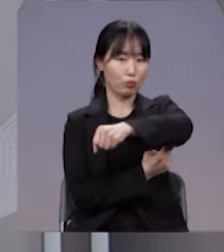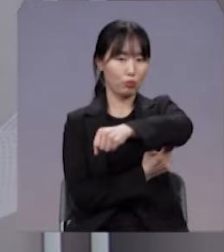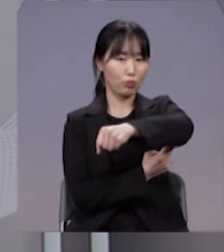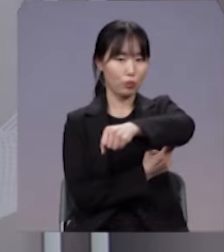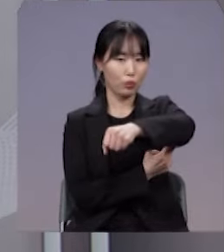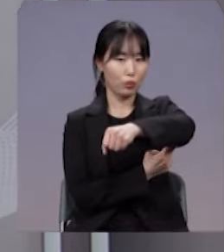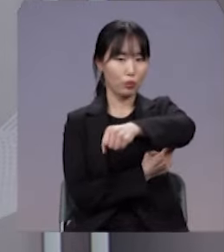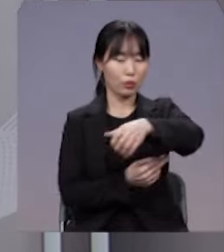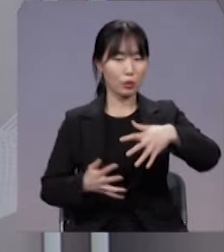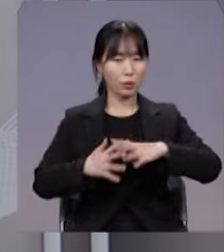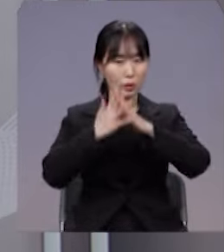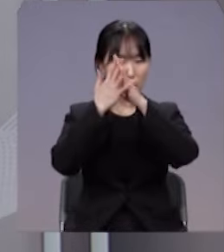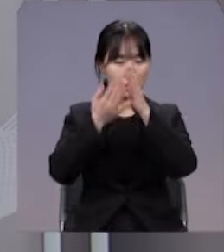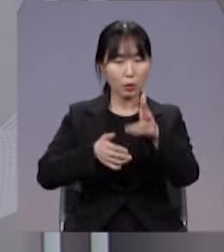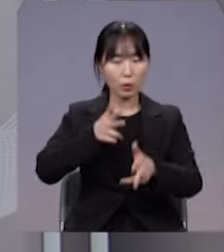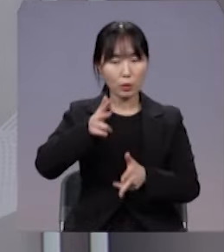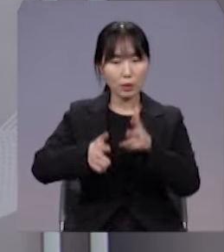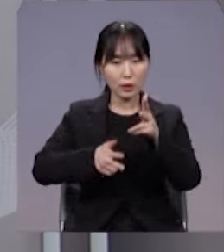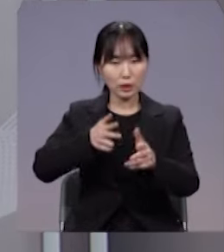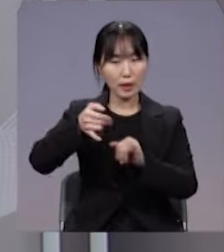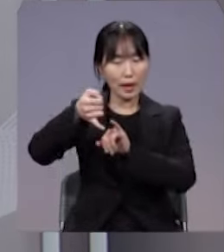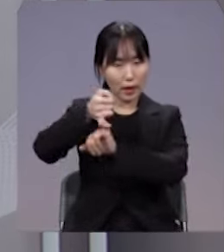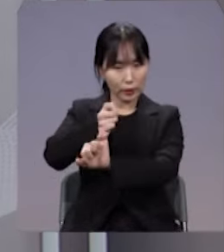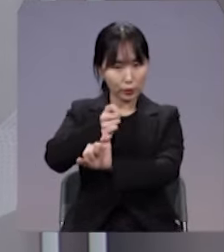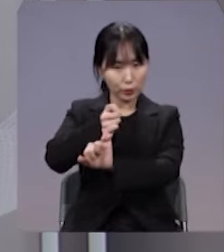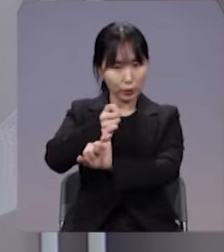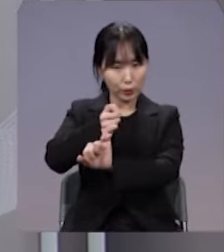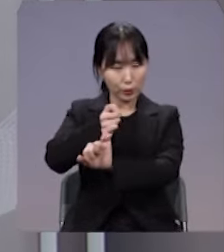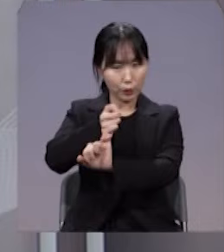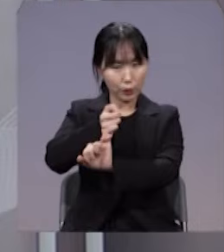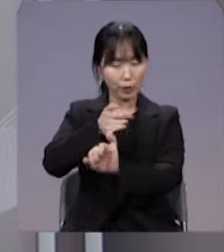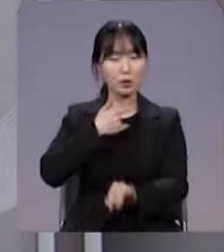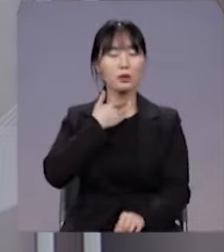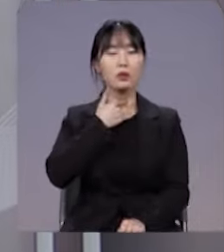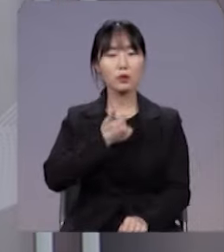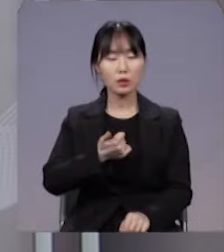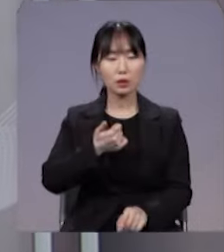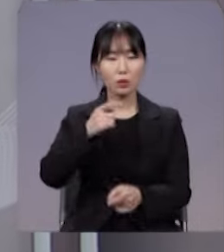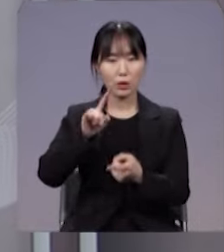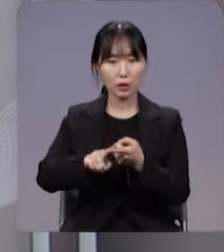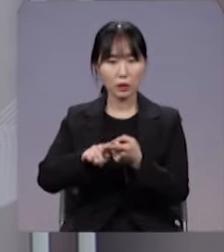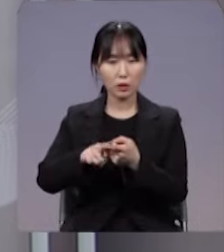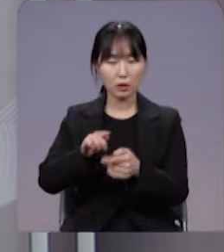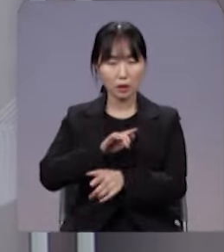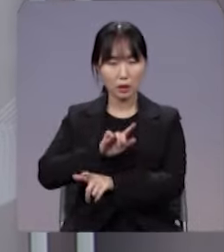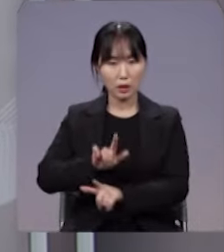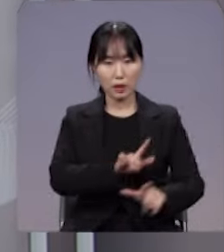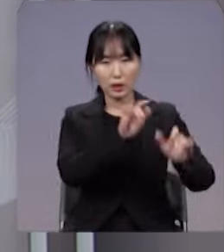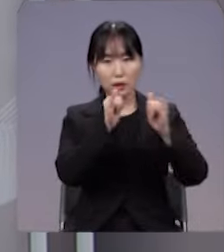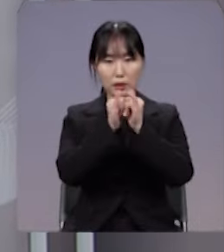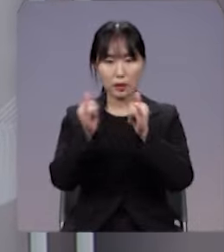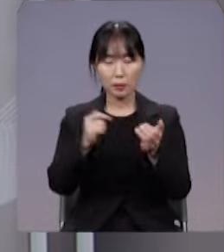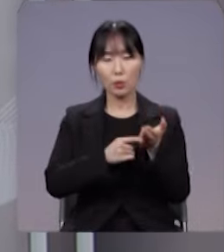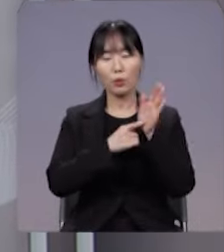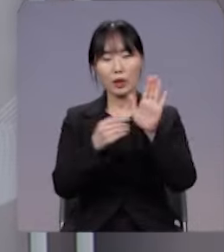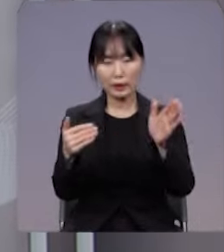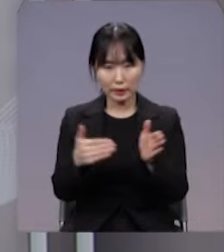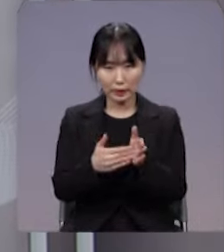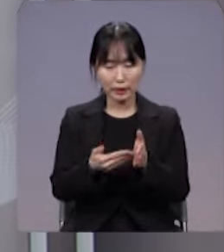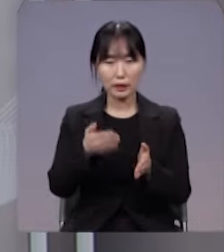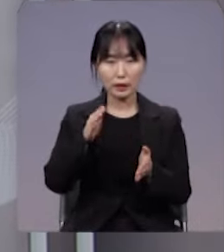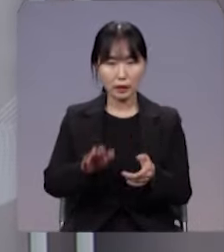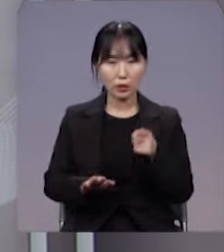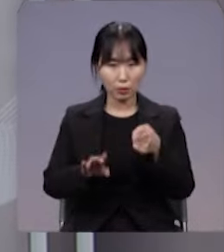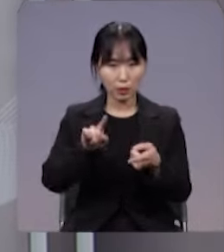착공식을 하겠노라 약속을 체결을 했습니다 그래서 주민들에게 공개도 했었습니다 그런데